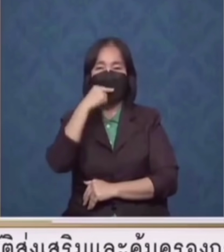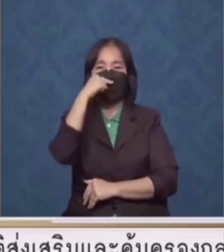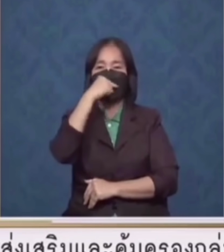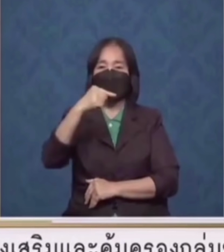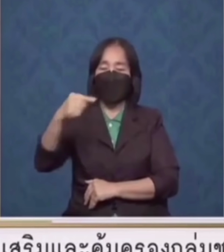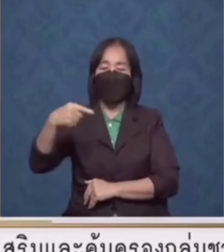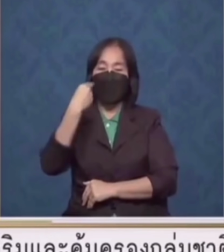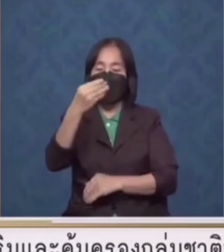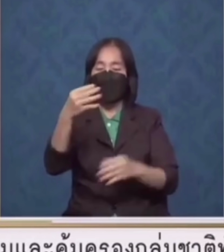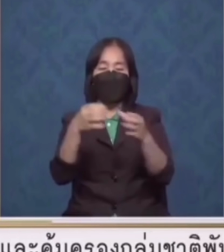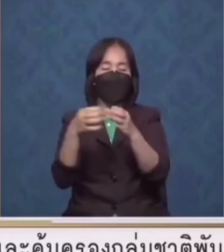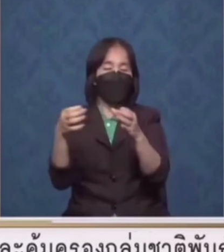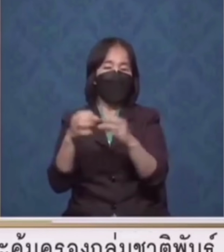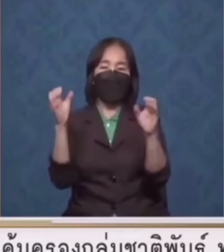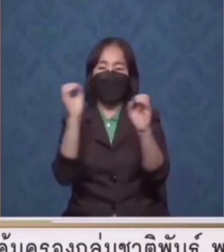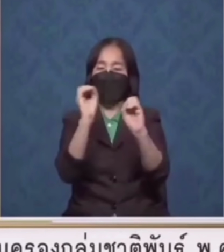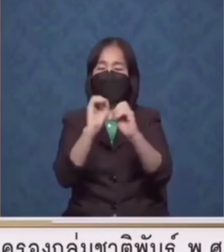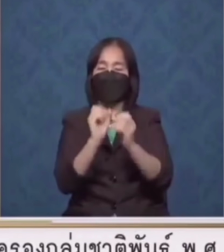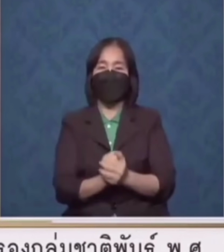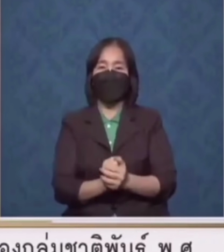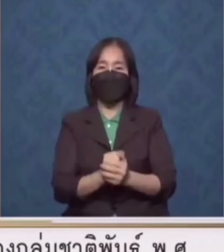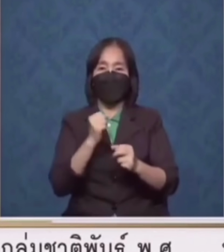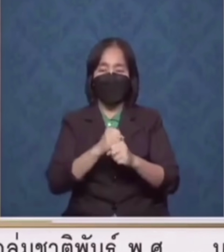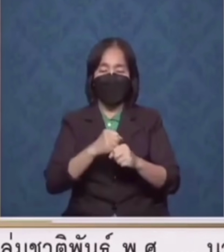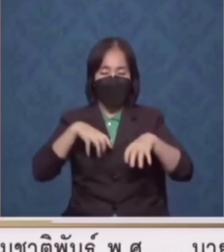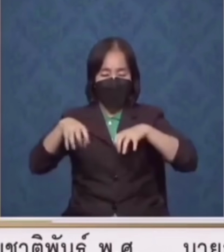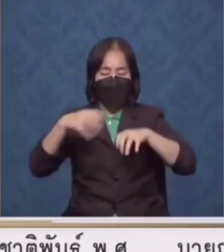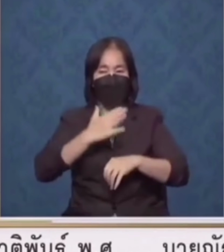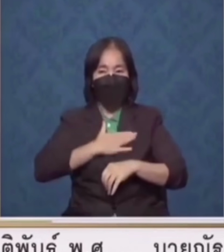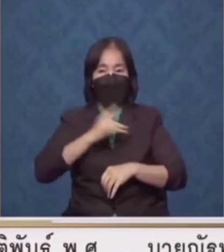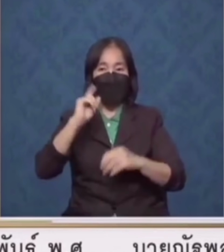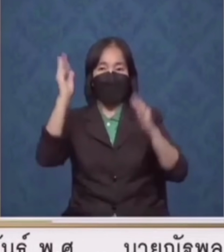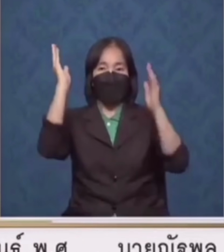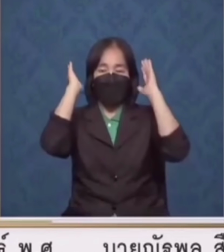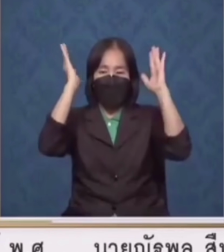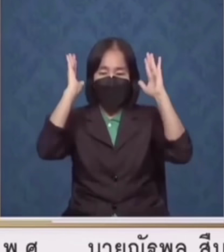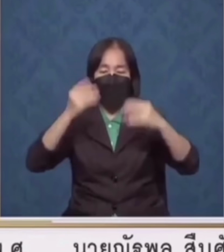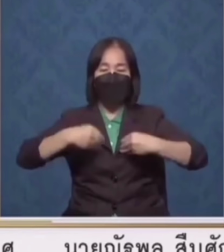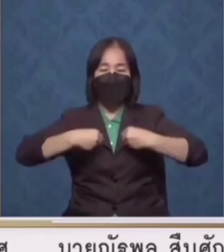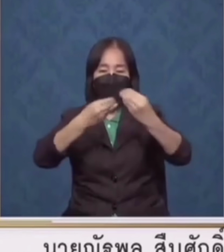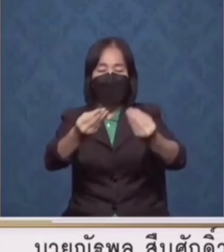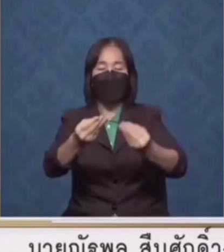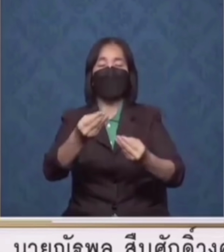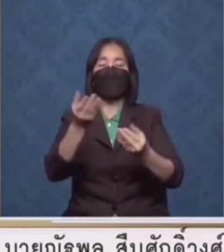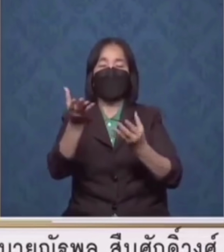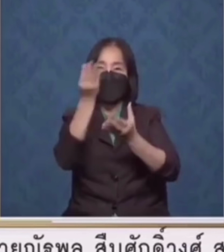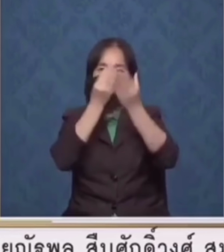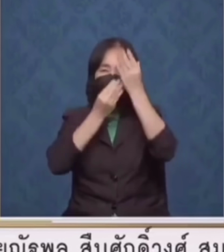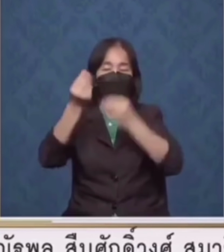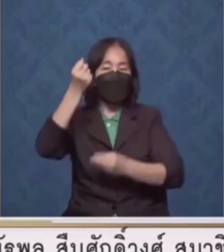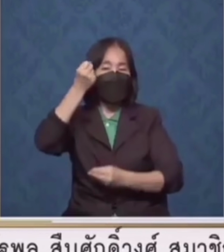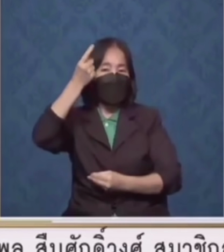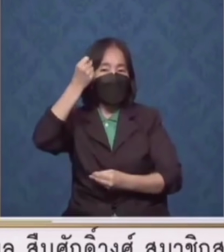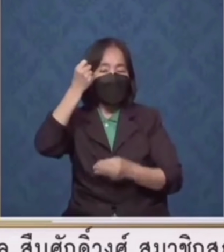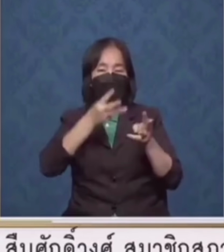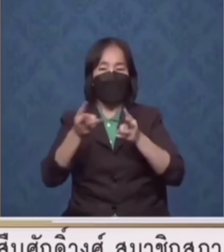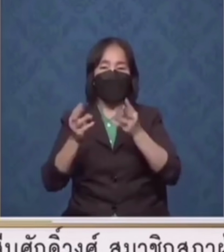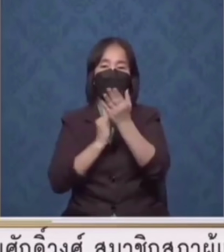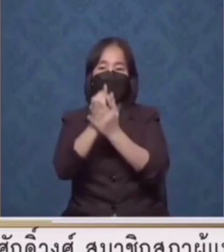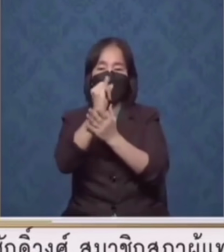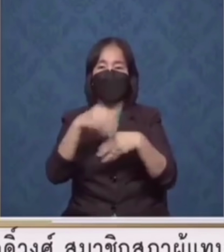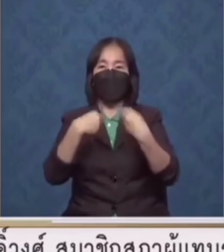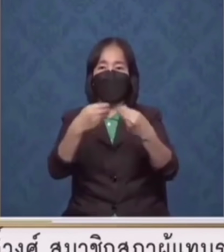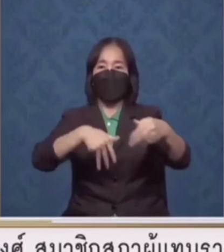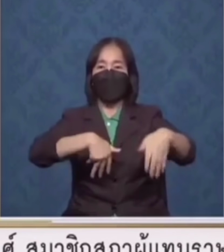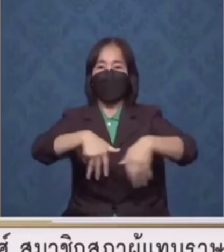ๆนะครับการดําเนินการก็คือการประชาสัมพันธ์การสร้างการรับรู้ความเข้าใจที่ถูกต้องให้กับพี่น้องประชาชนได้รับทราบนะครับ